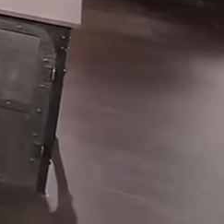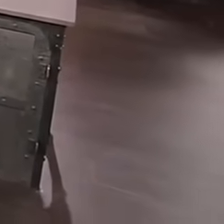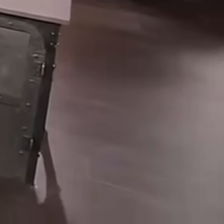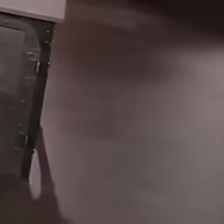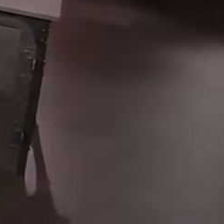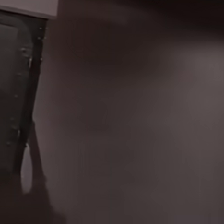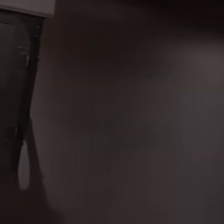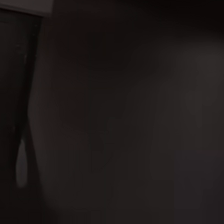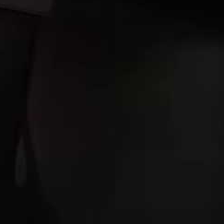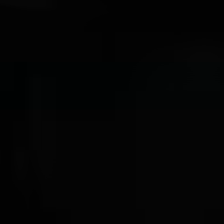안녕하십 y